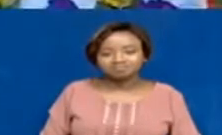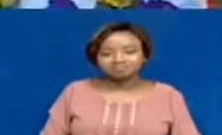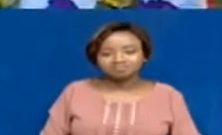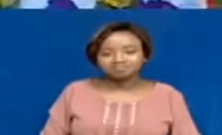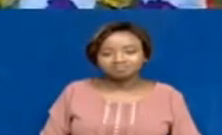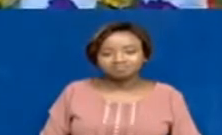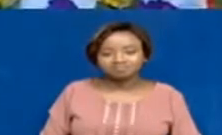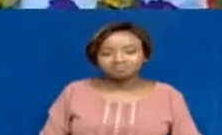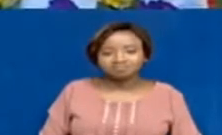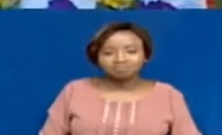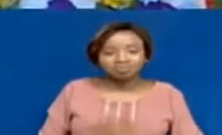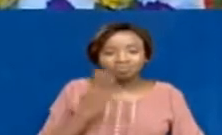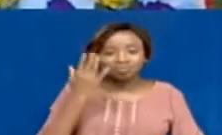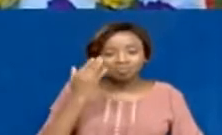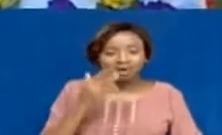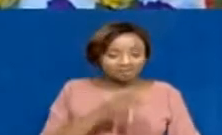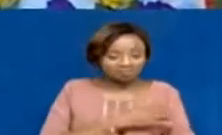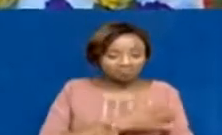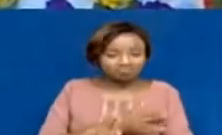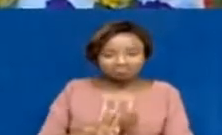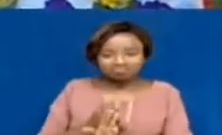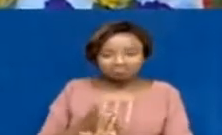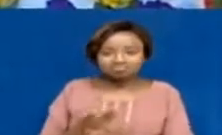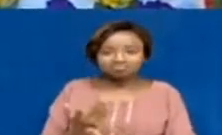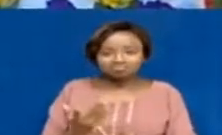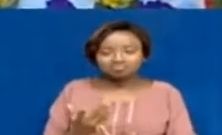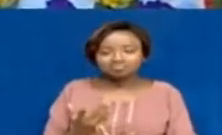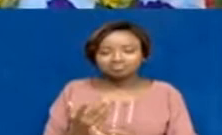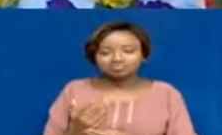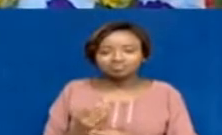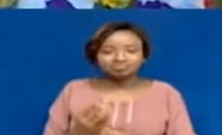sio kipindi kirefu ambapo tulikuwa hapa tena